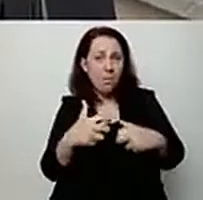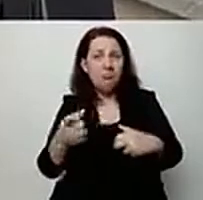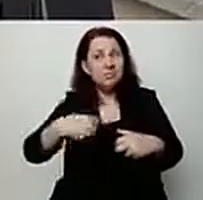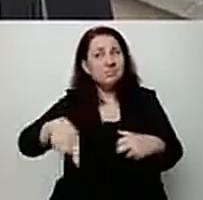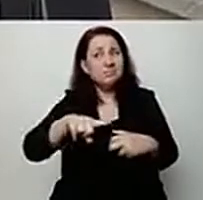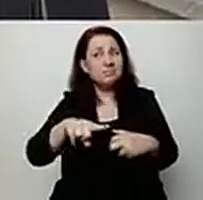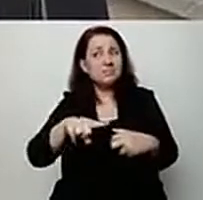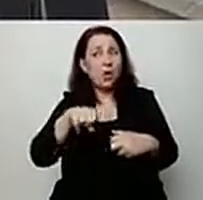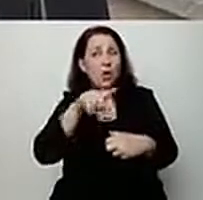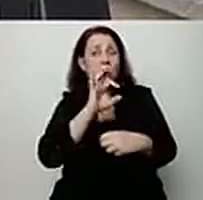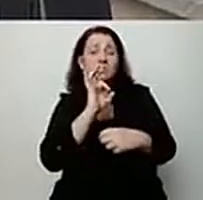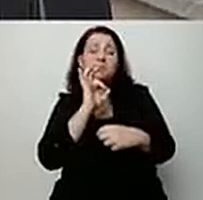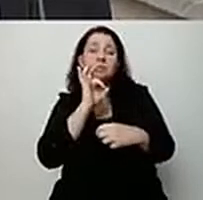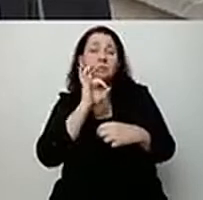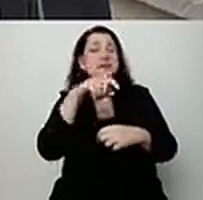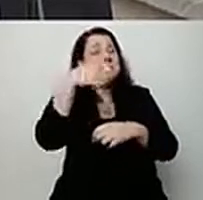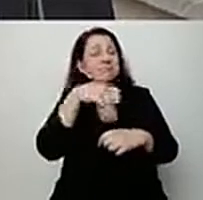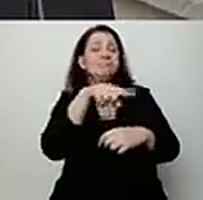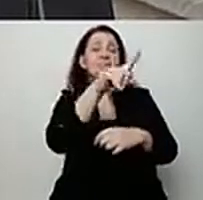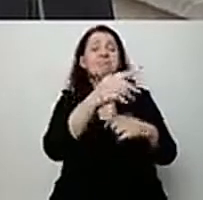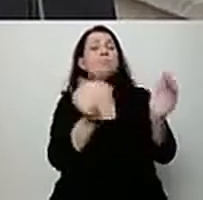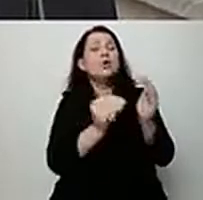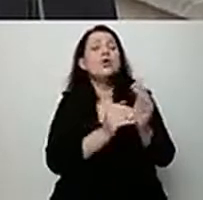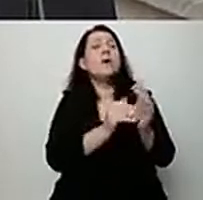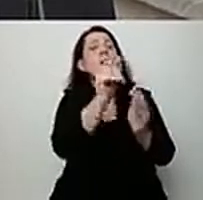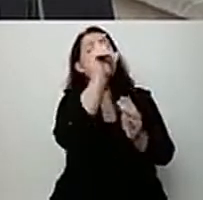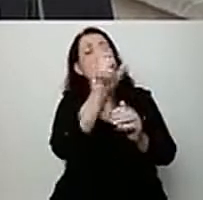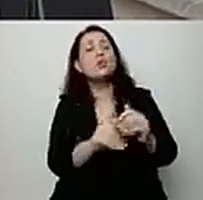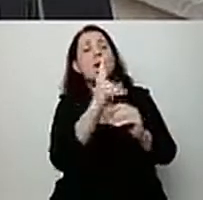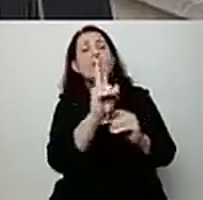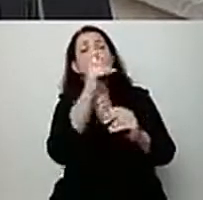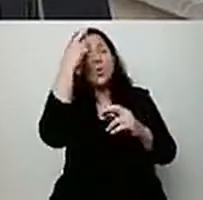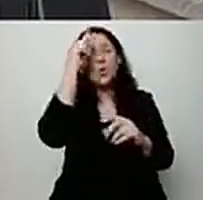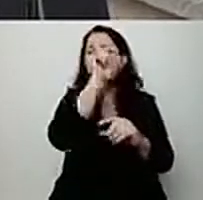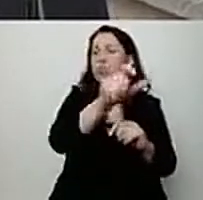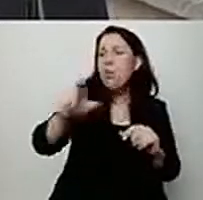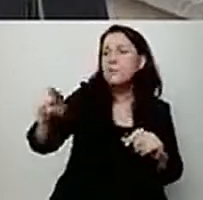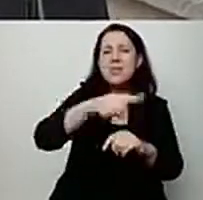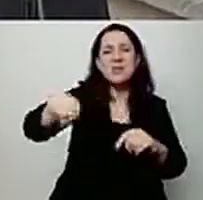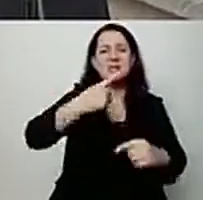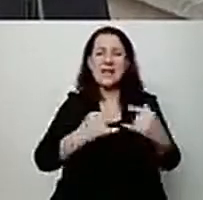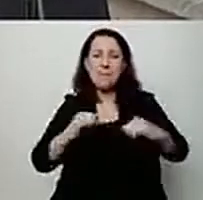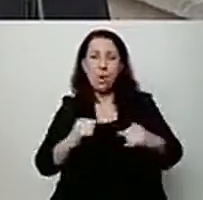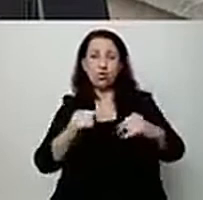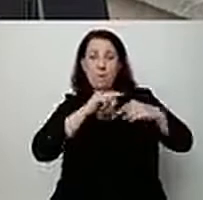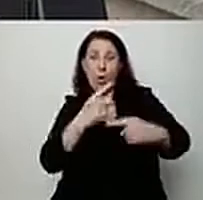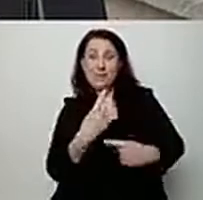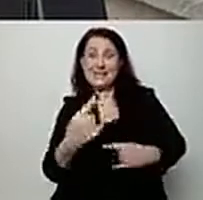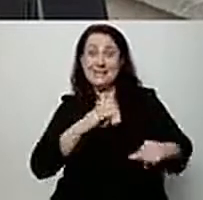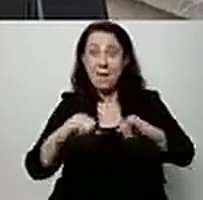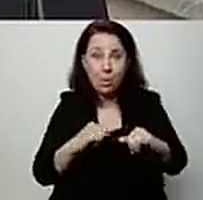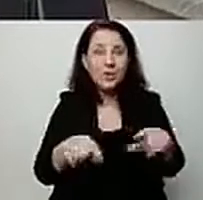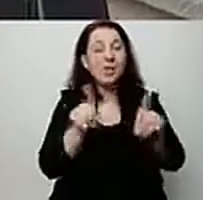naszego subregionu. Spotkanie rozpoczęło się konferencją prasową, która odbyła się pod ratuszem. Prezydentowi Warszawy